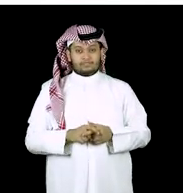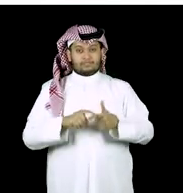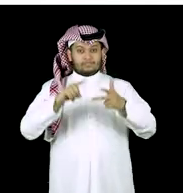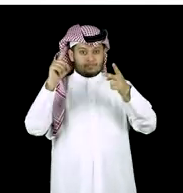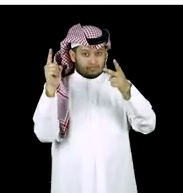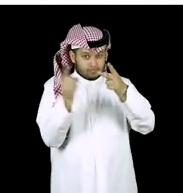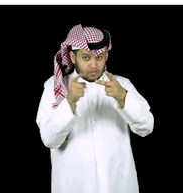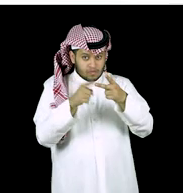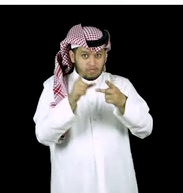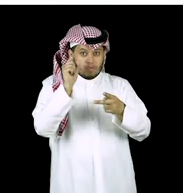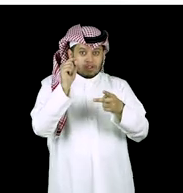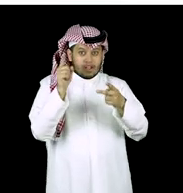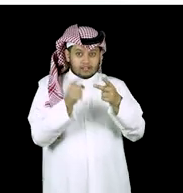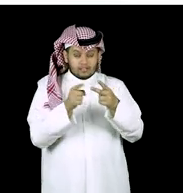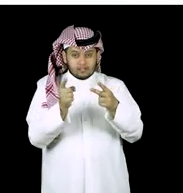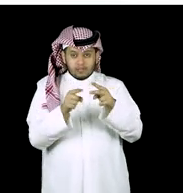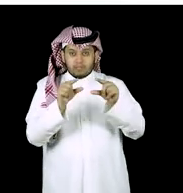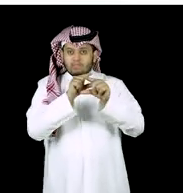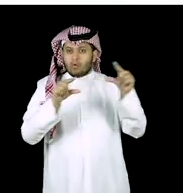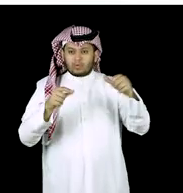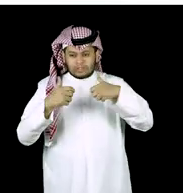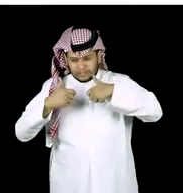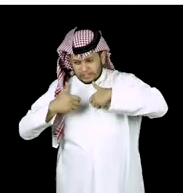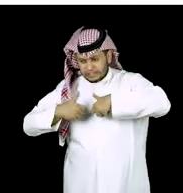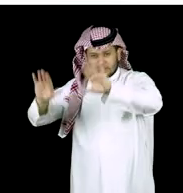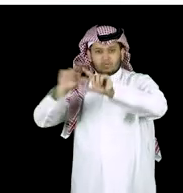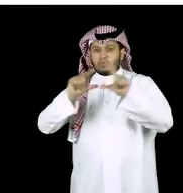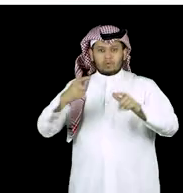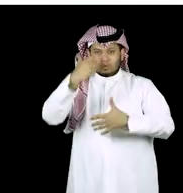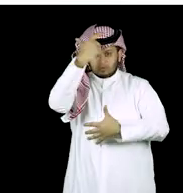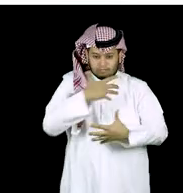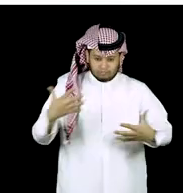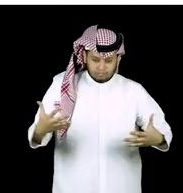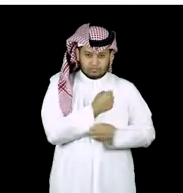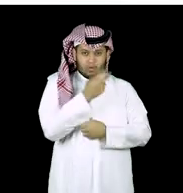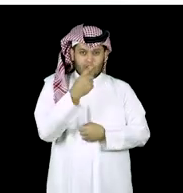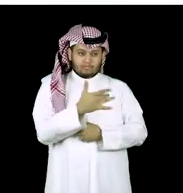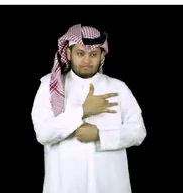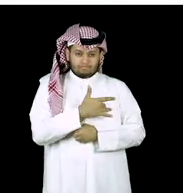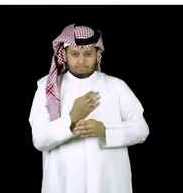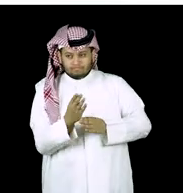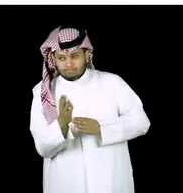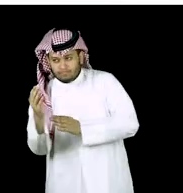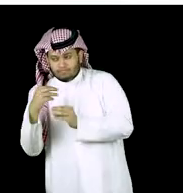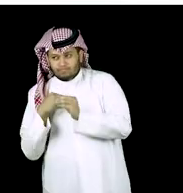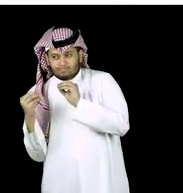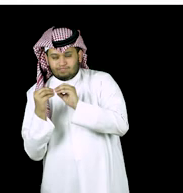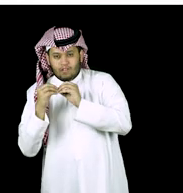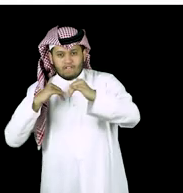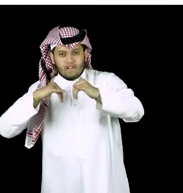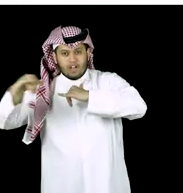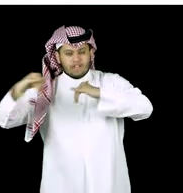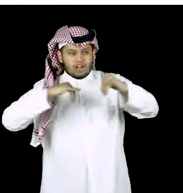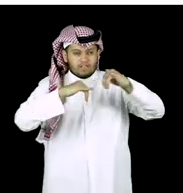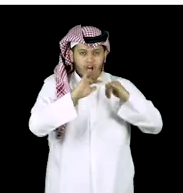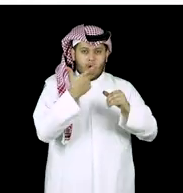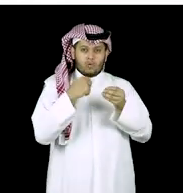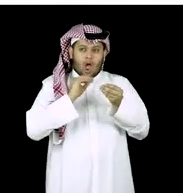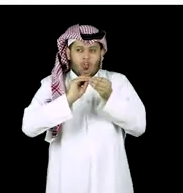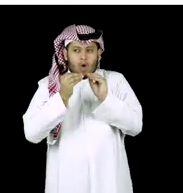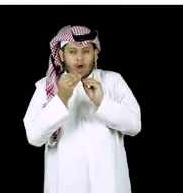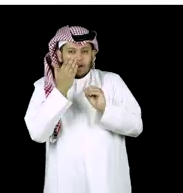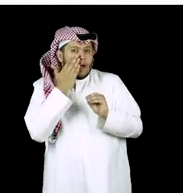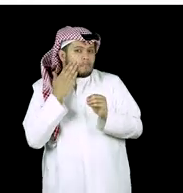الميزة الثانية البراءة من التحيز والميل لمصلحة طائفة من البشر أو لون أو